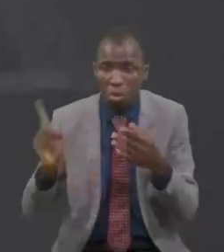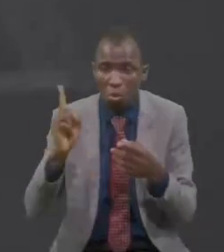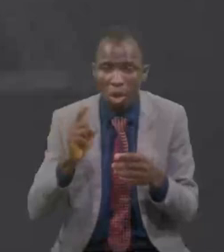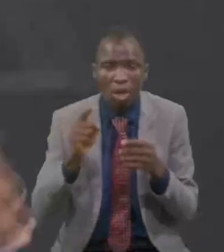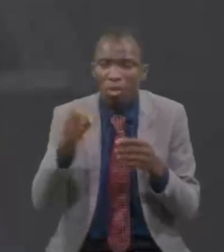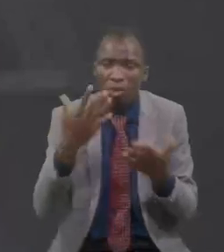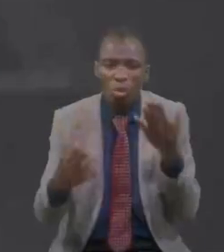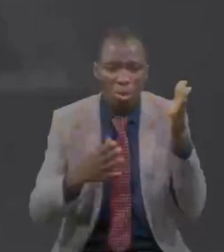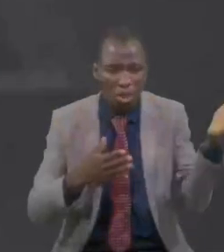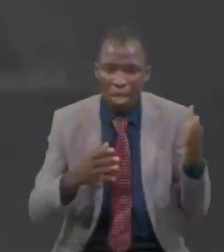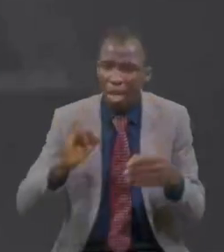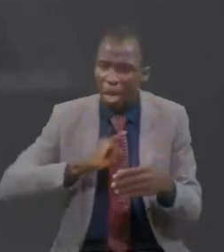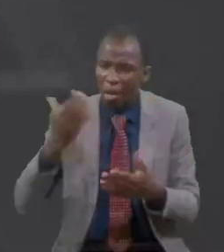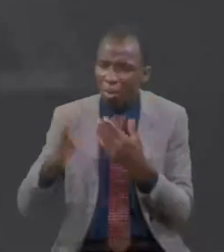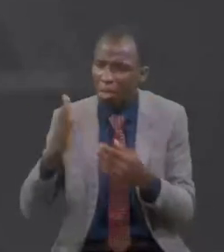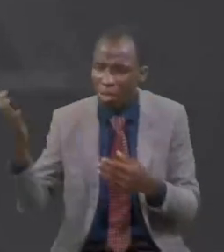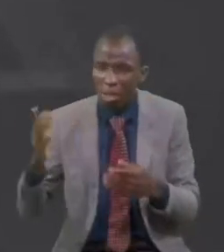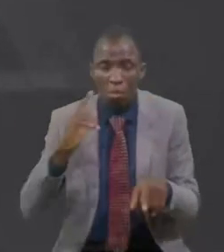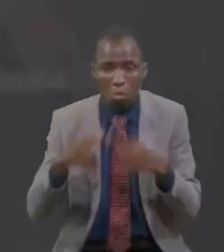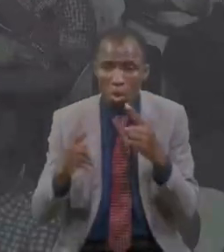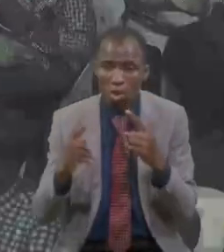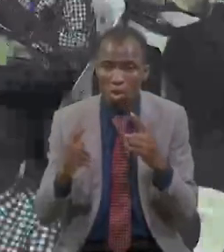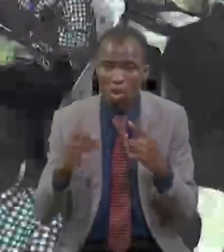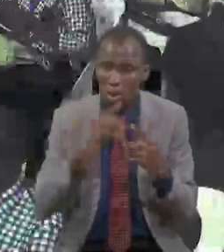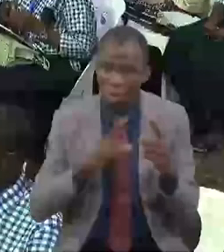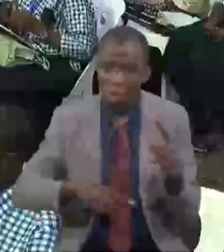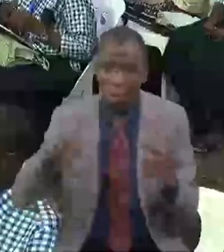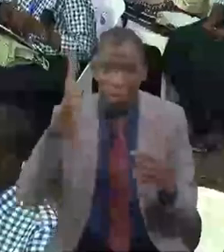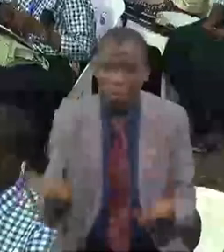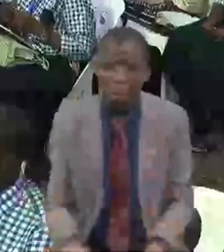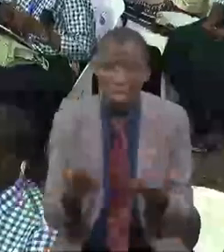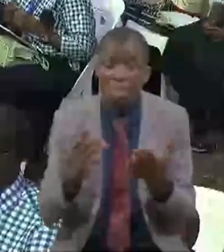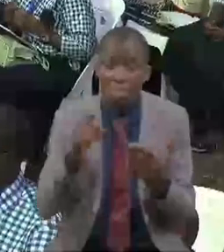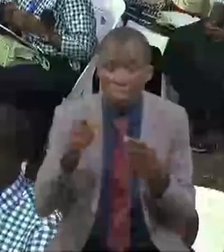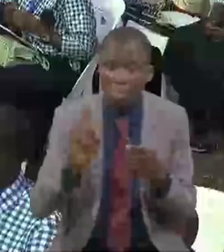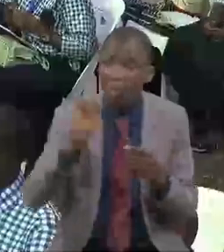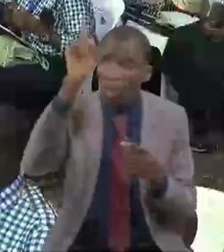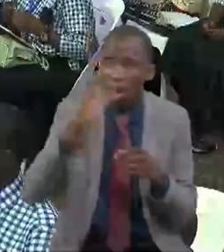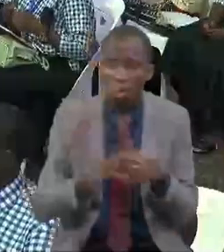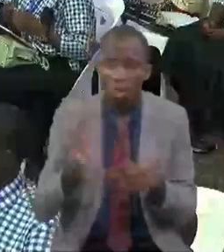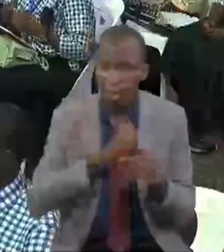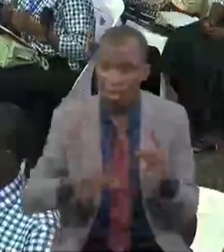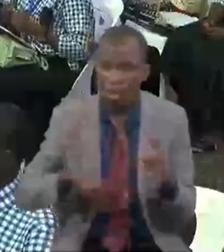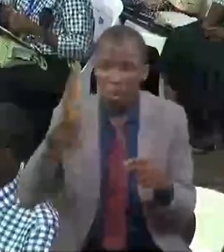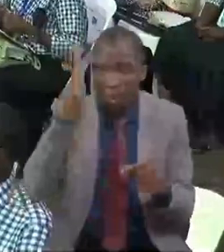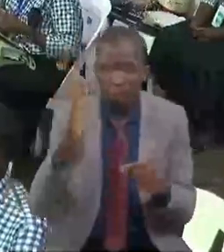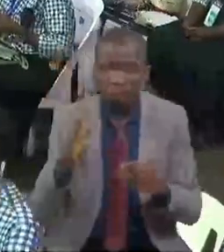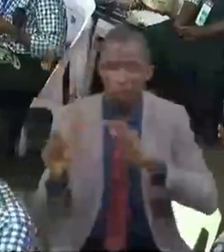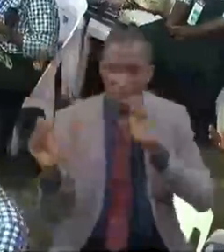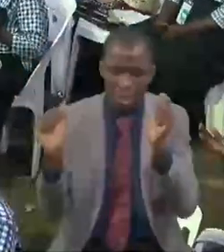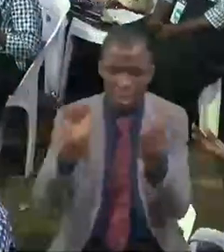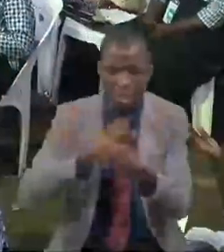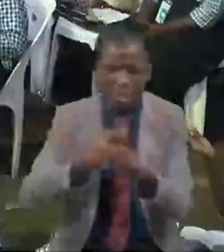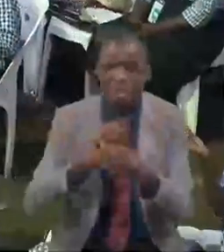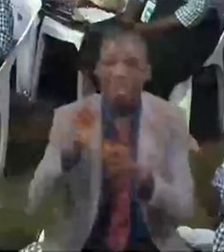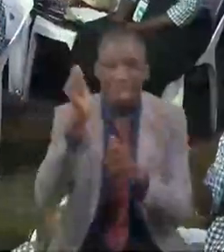lui la peêre quelque part le Seigneur vous enlè le Seigneur vous enlèvera